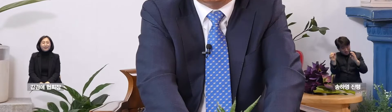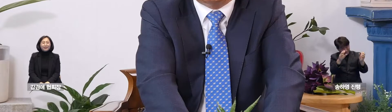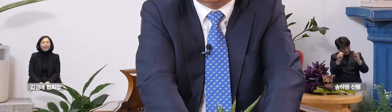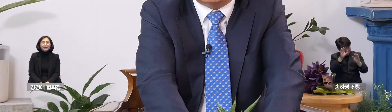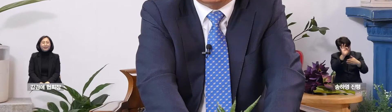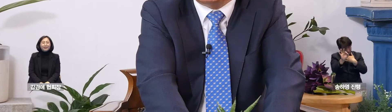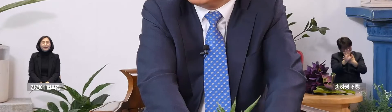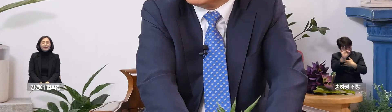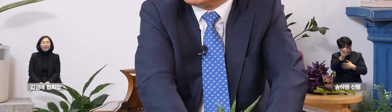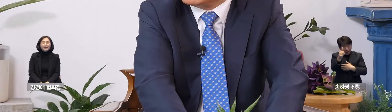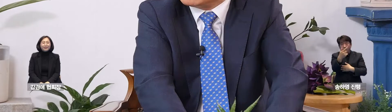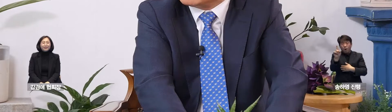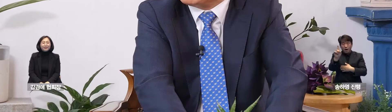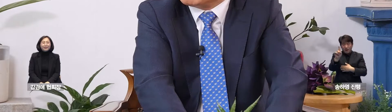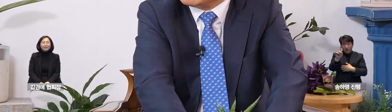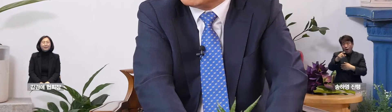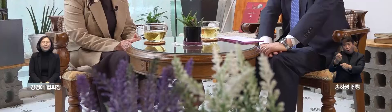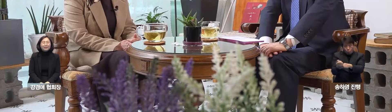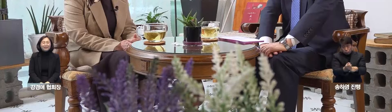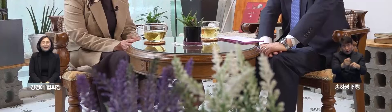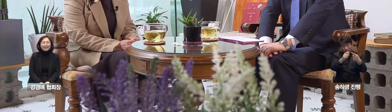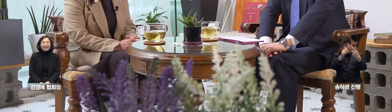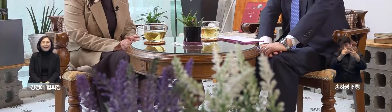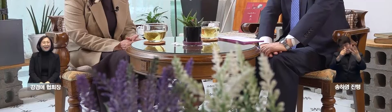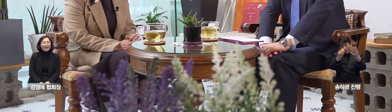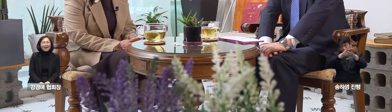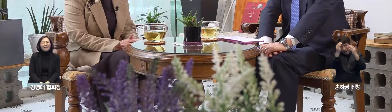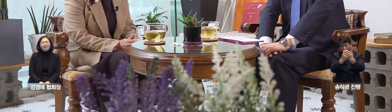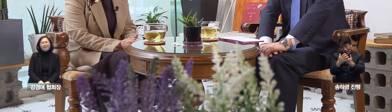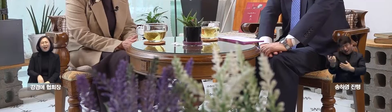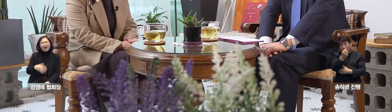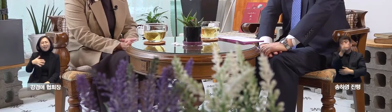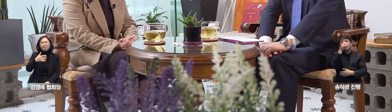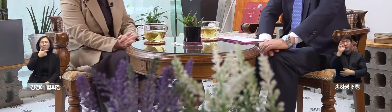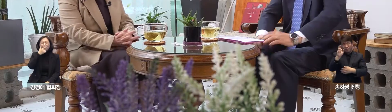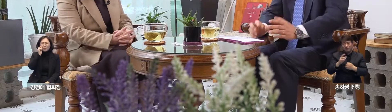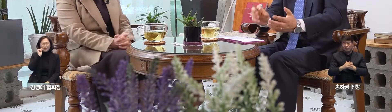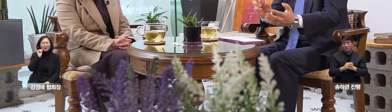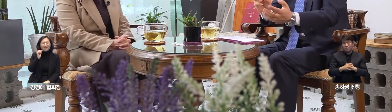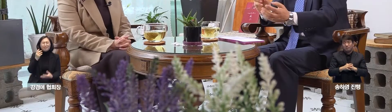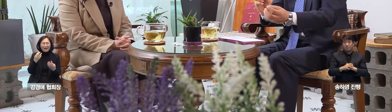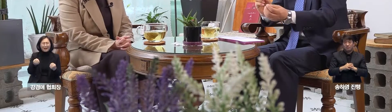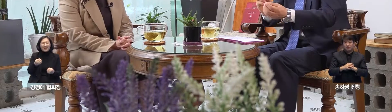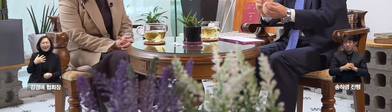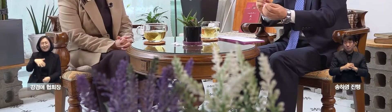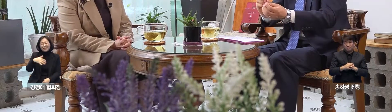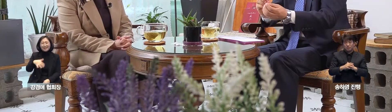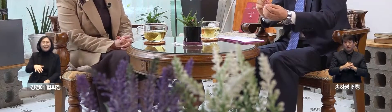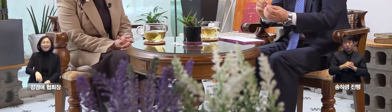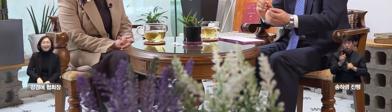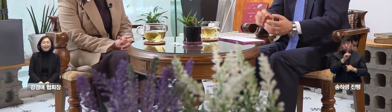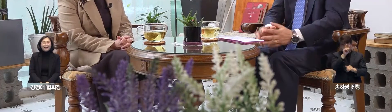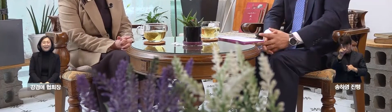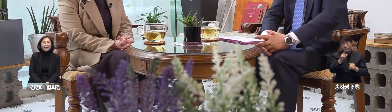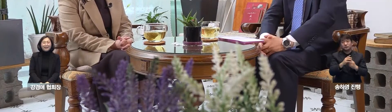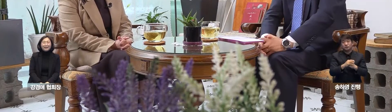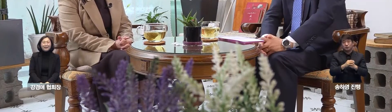보니까 아와골프가 이 세 가지를 다 갖춘 것 같아요. 아니요, 보니까. 많이 부족합니다. 아니,